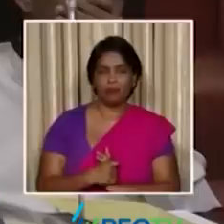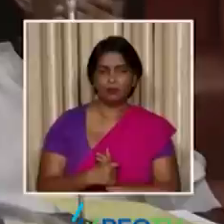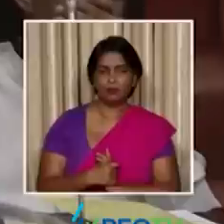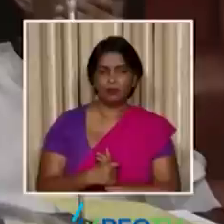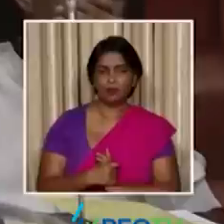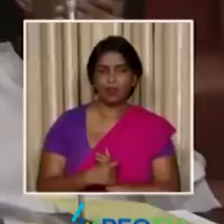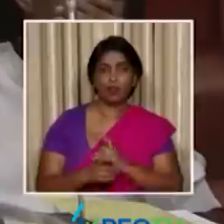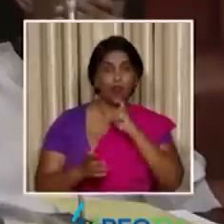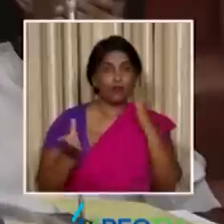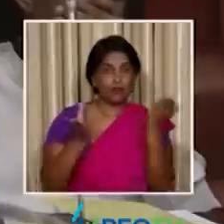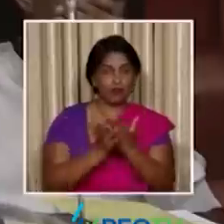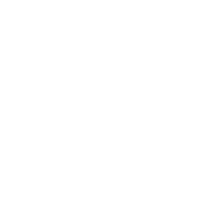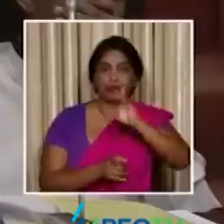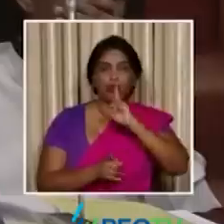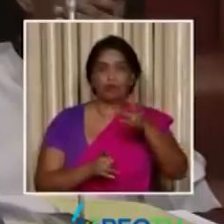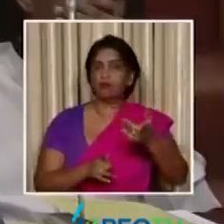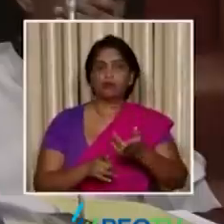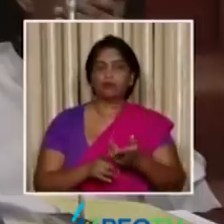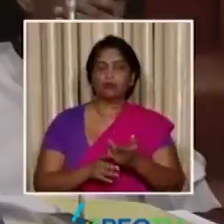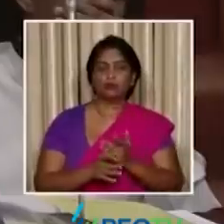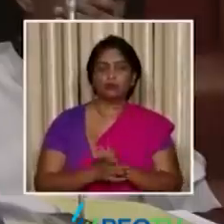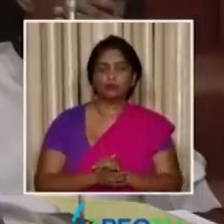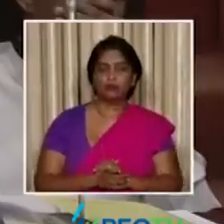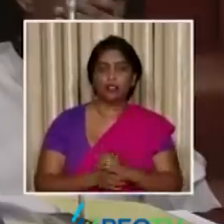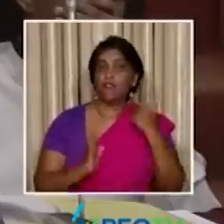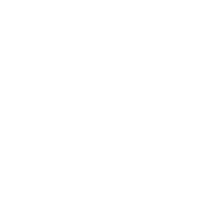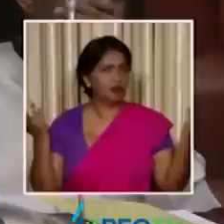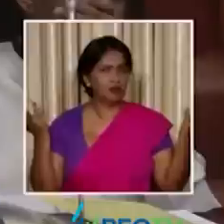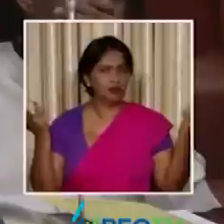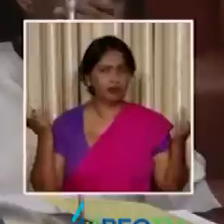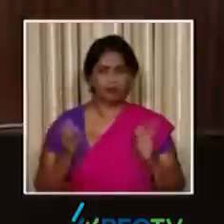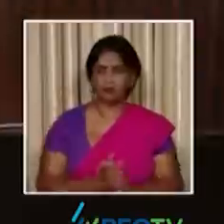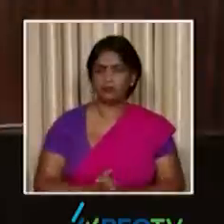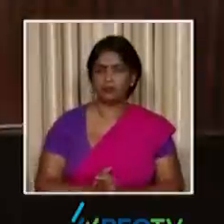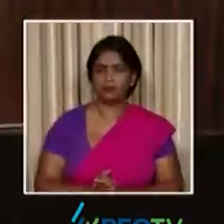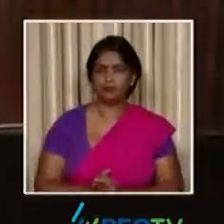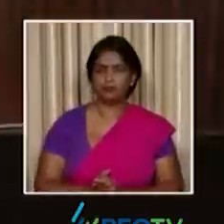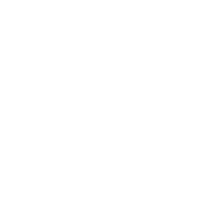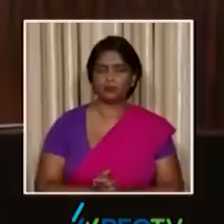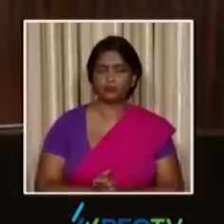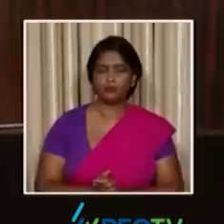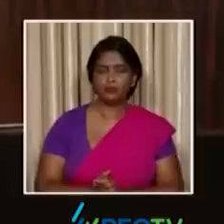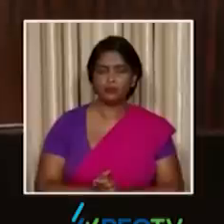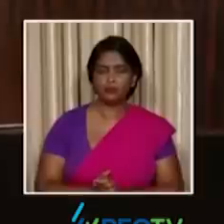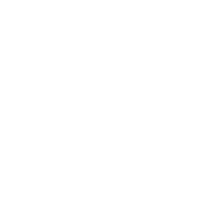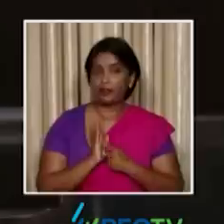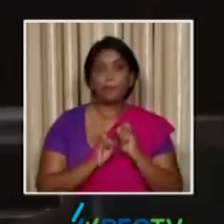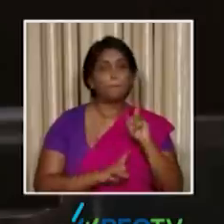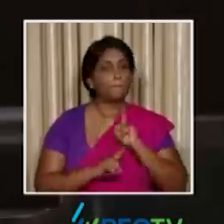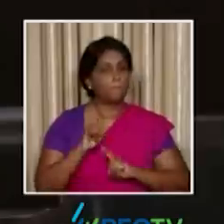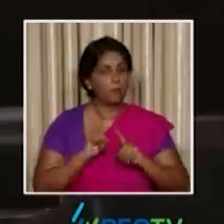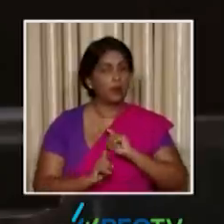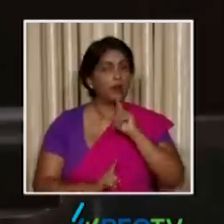ෆයිල් කරලා තීන්දුවක් දෙන්න කලින් ඔබතුමා කියනවා මම නඩුවක් ගන්න මේක විභාග කරන්න බෑ කියලා. මම නඩුවක් ඔල්බැටි නොන්සල් කරලා